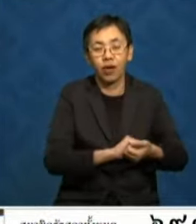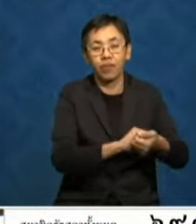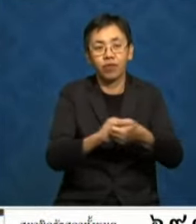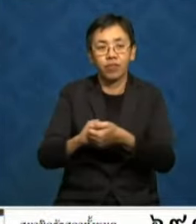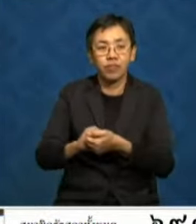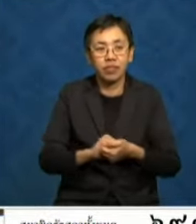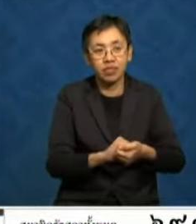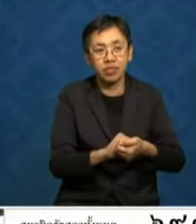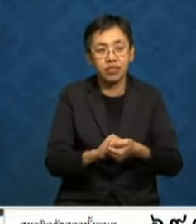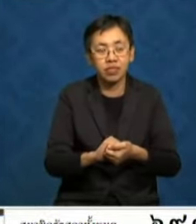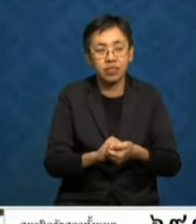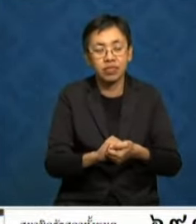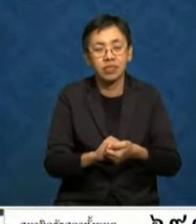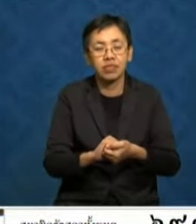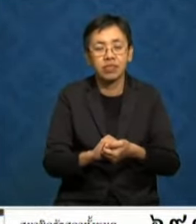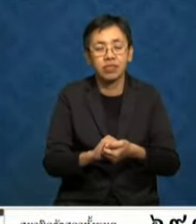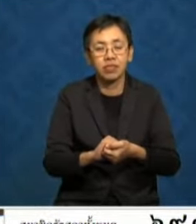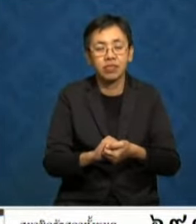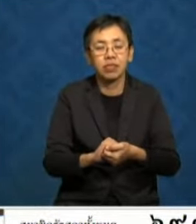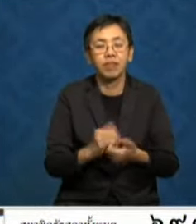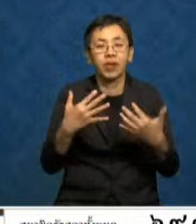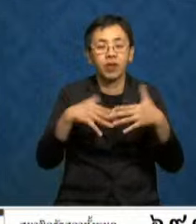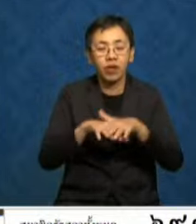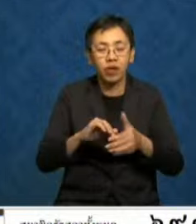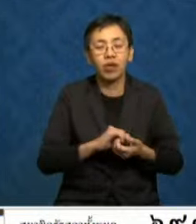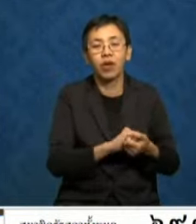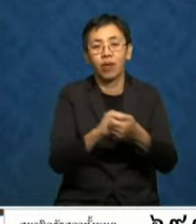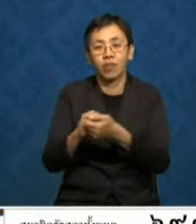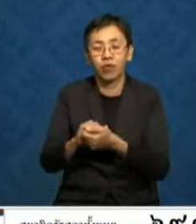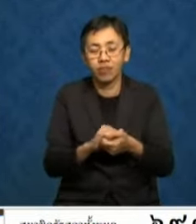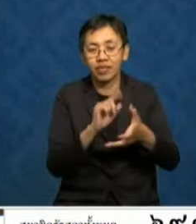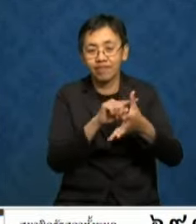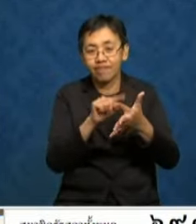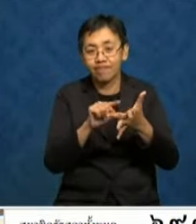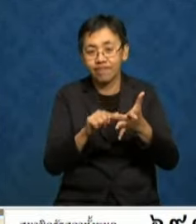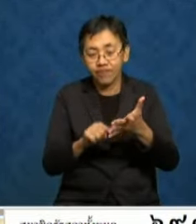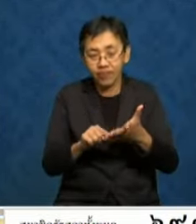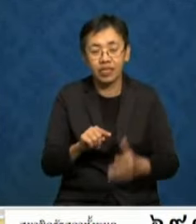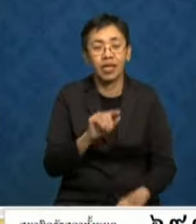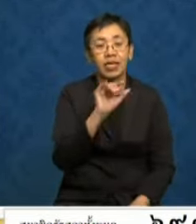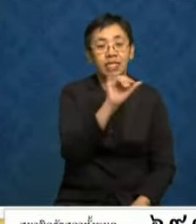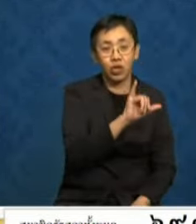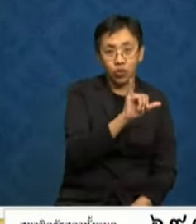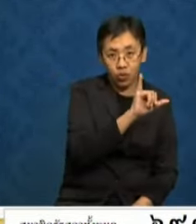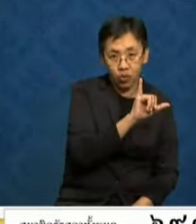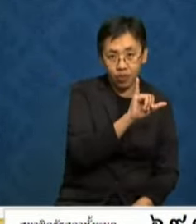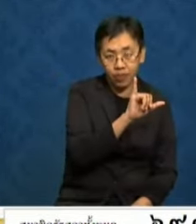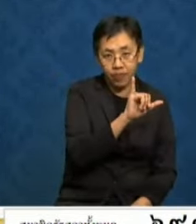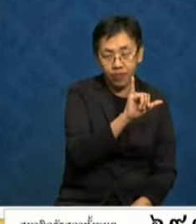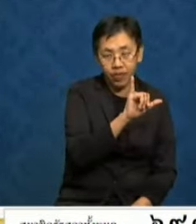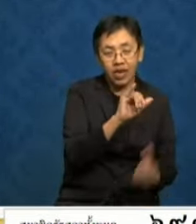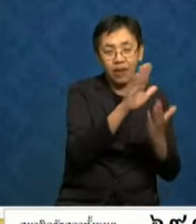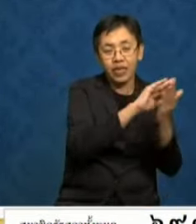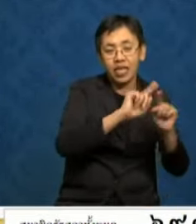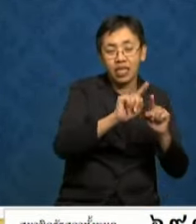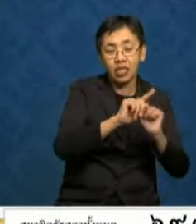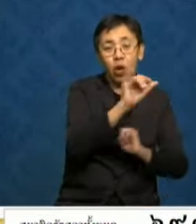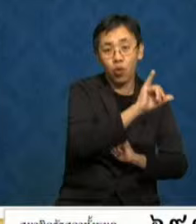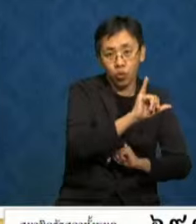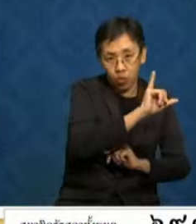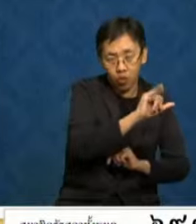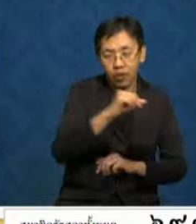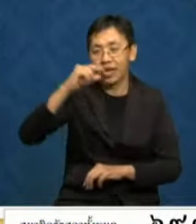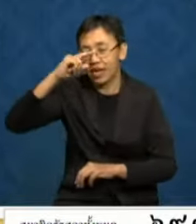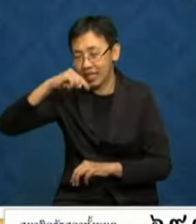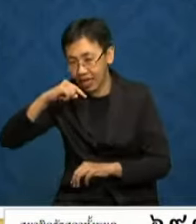ร่างกรอบความตกลงว่าด้วยความเป็นหุ้นส่วนและความร่วมมือรอบด้านระหว่างสหภาพยุโรปและรัฐสมาชิกกับราชอาณาจักรไทย